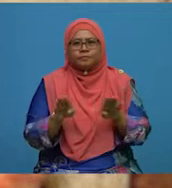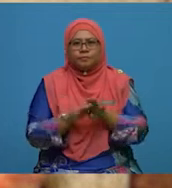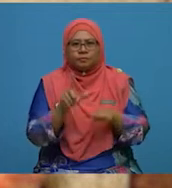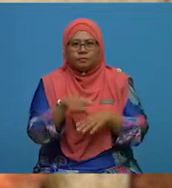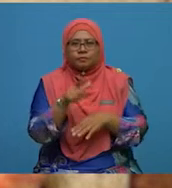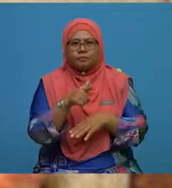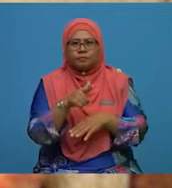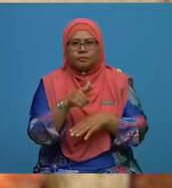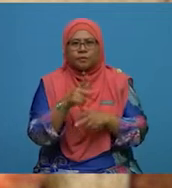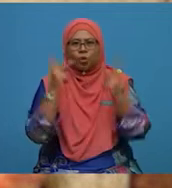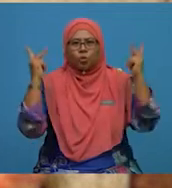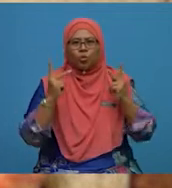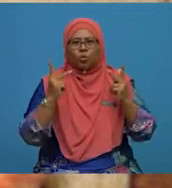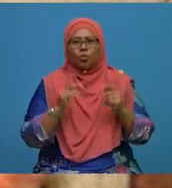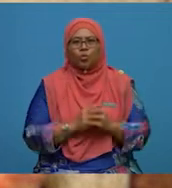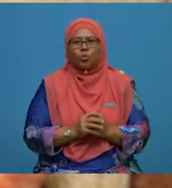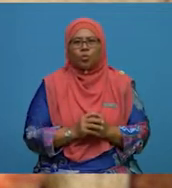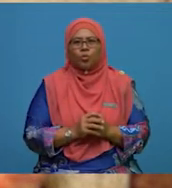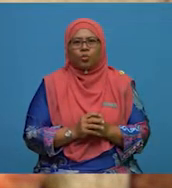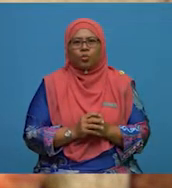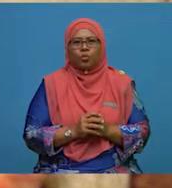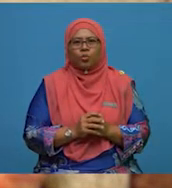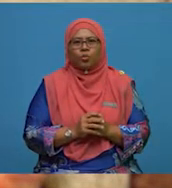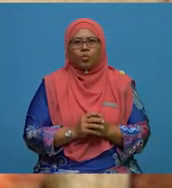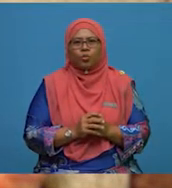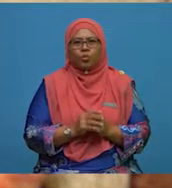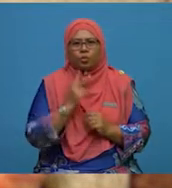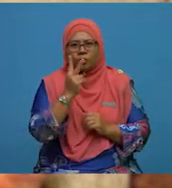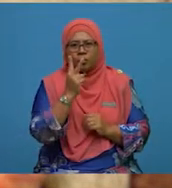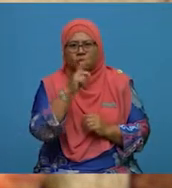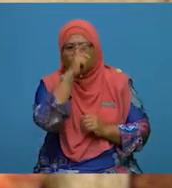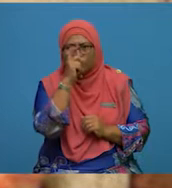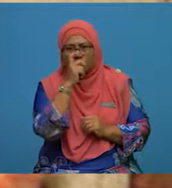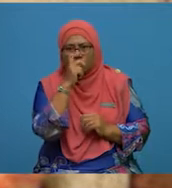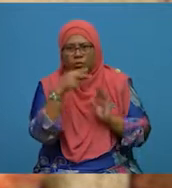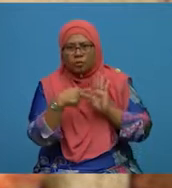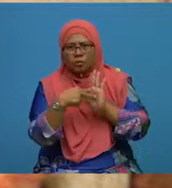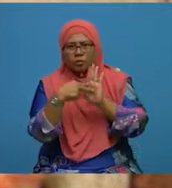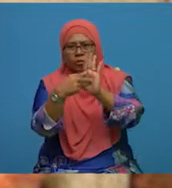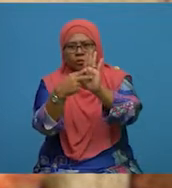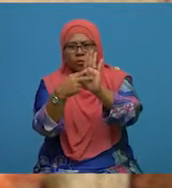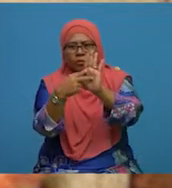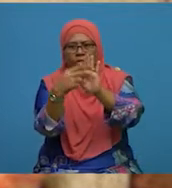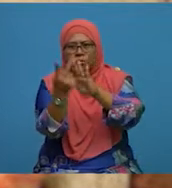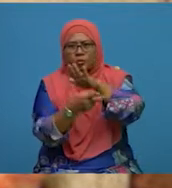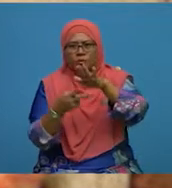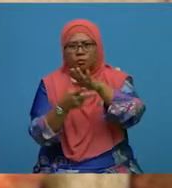Sebagai latihan pengukuhan, pelajar-pelajar boleh lihat soalan yang dipaparkan pada skrin.